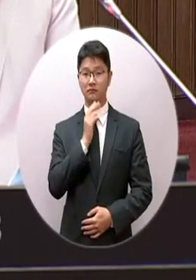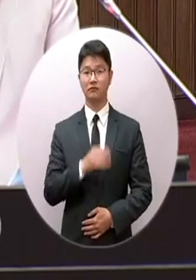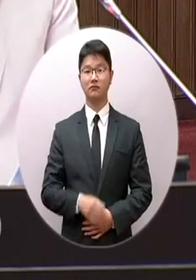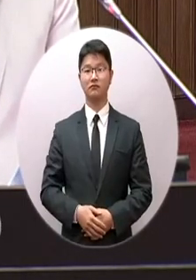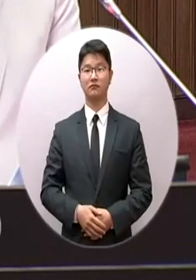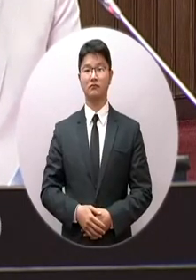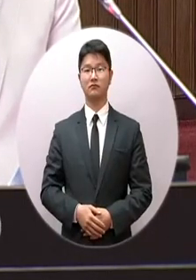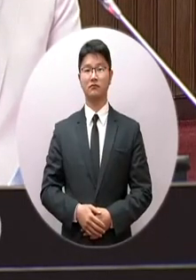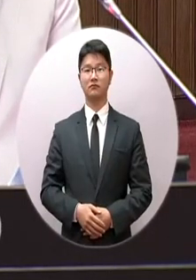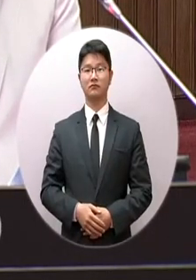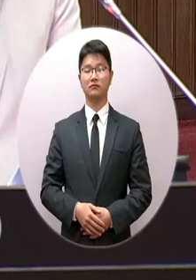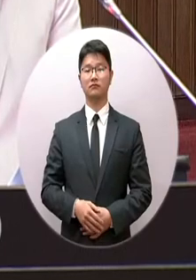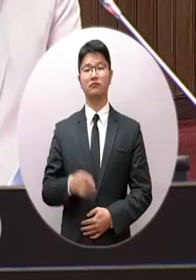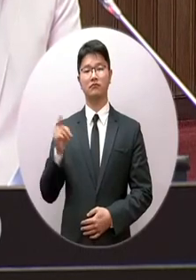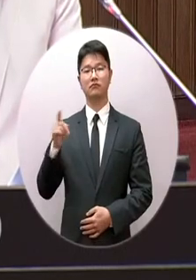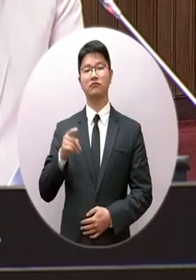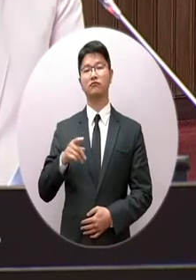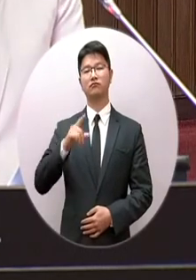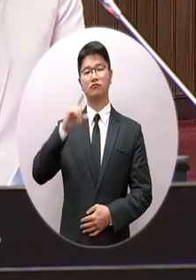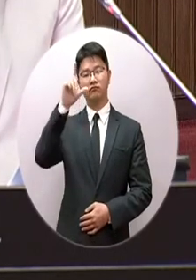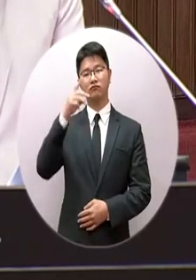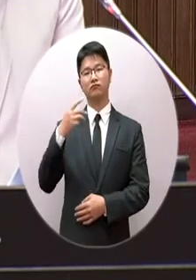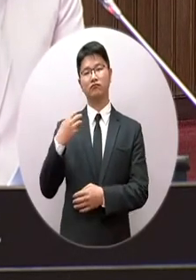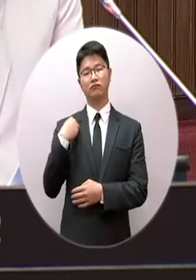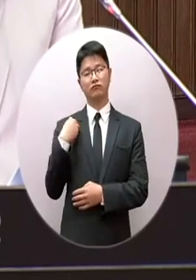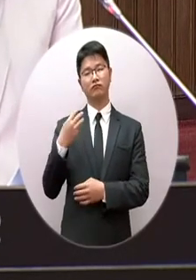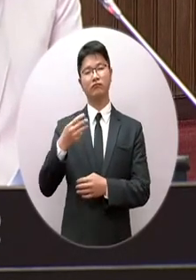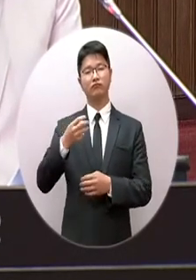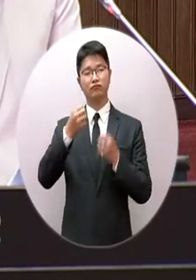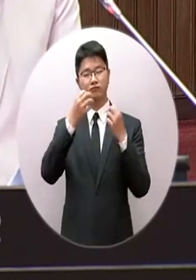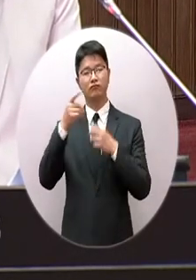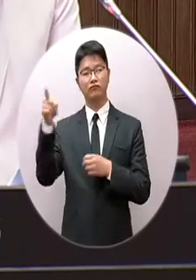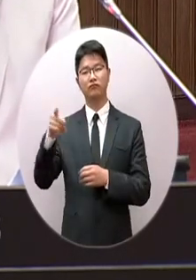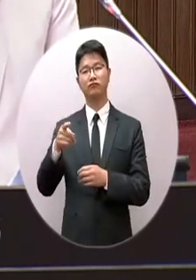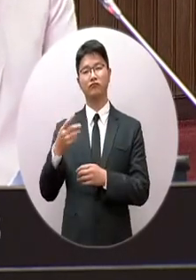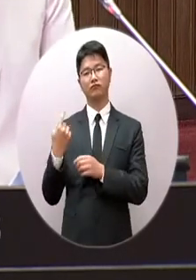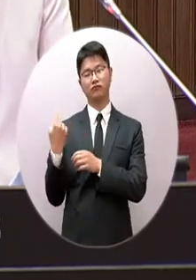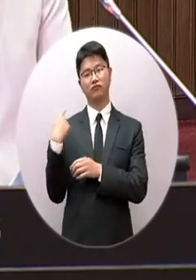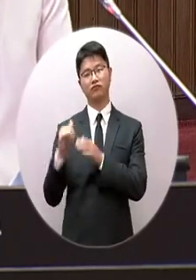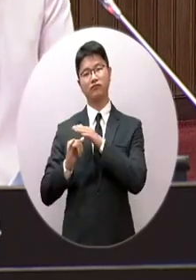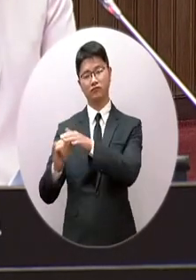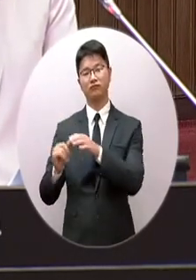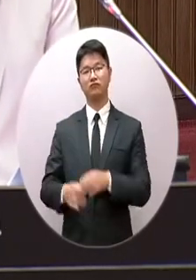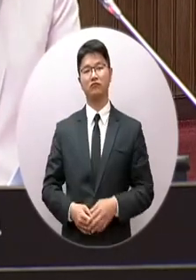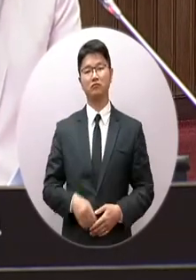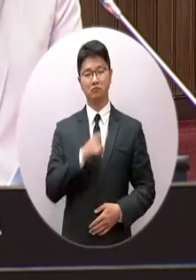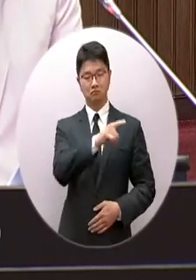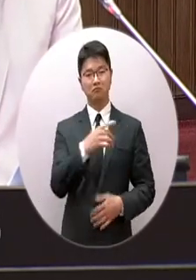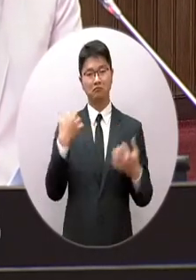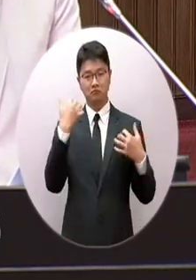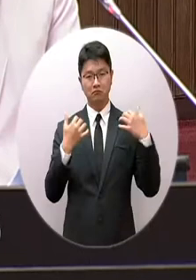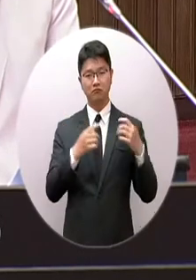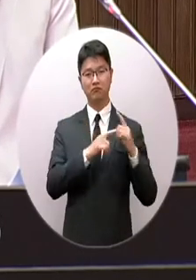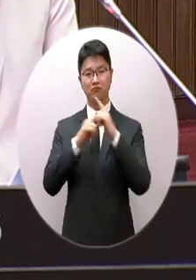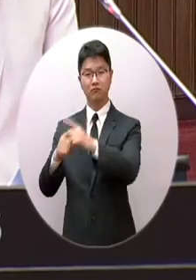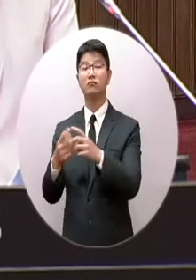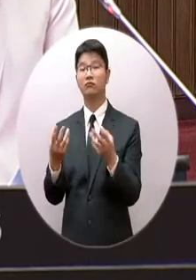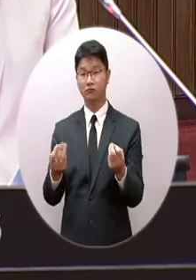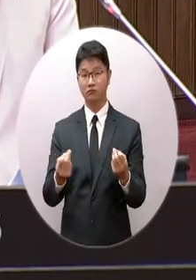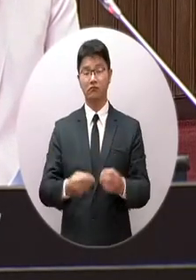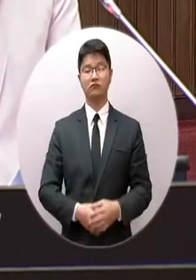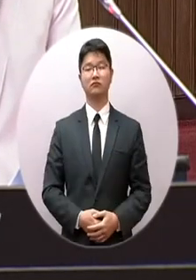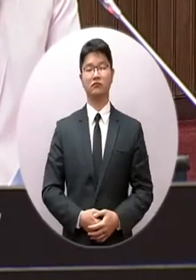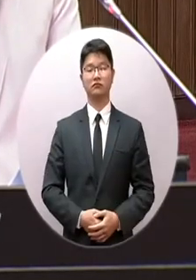德生上校的告别式哦。 是。 本席知道院长你应该是公务繁忙不可前往哈、哦，没办法出